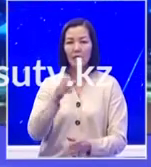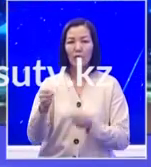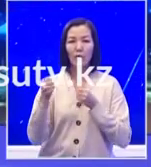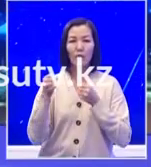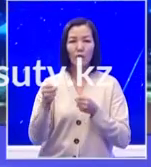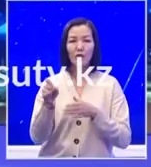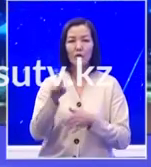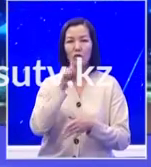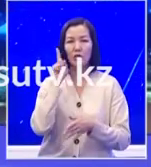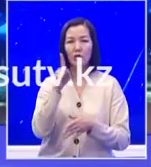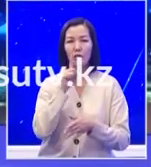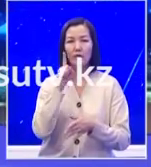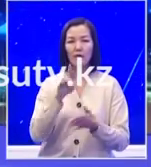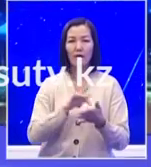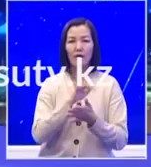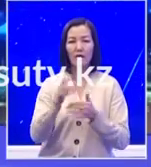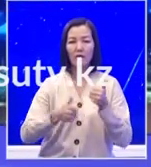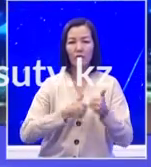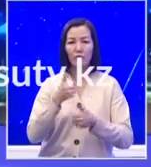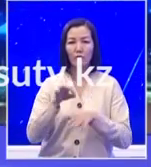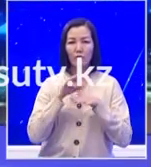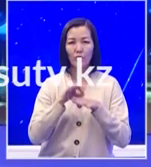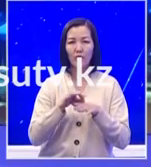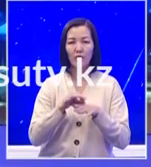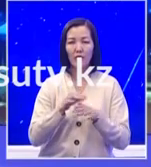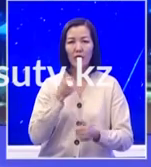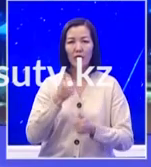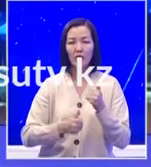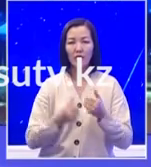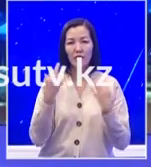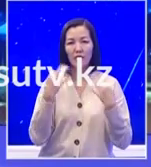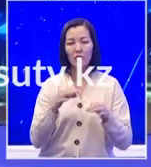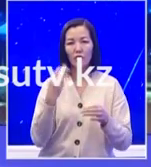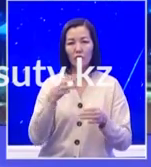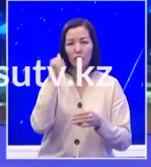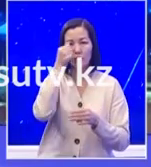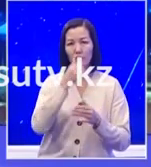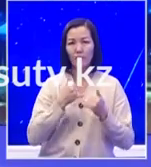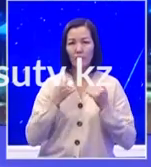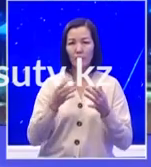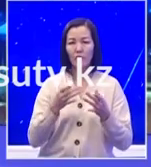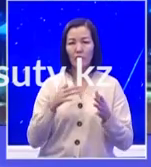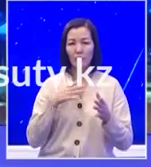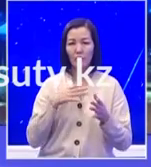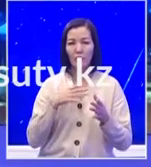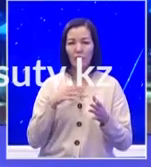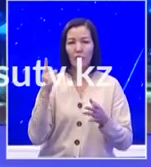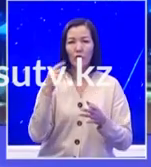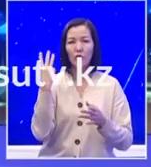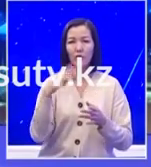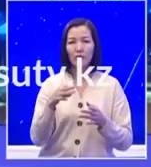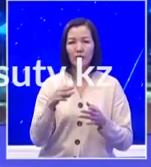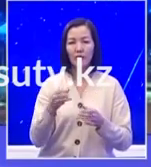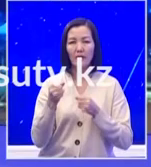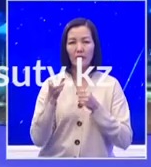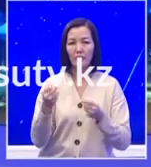Текеліде бокстан жасөспірімдер арасында қалалық ашық турнир өтті. Биылғы жарыс еліміздің тәуелсіздігіне 30 жыл мерейтойын арналып отыр. Оған